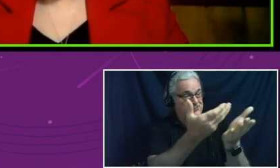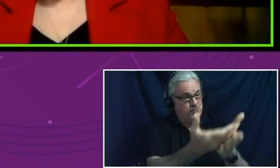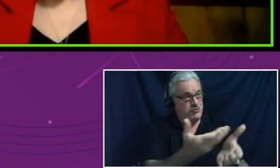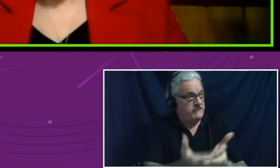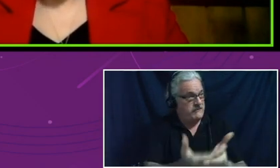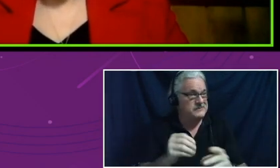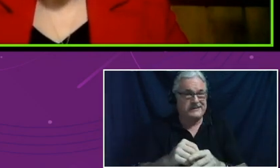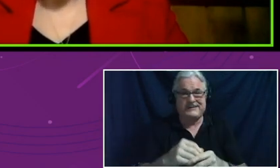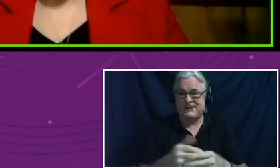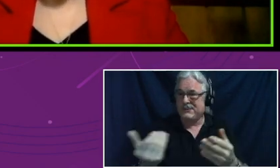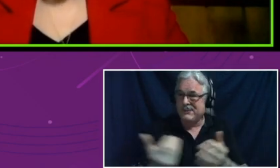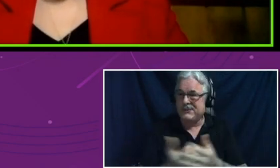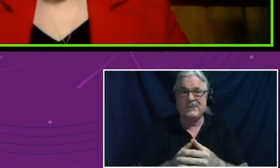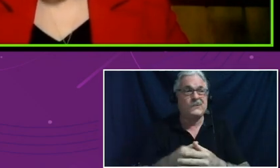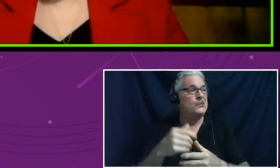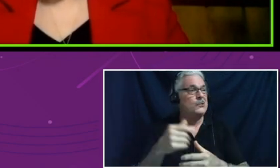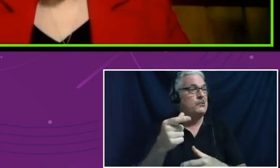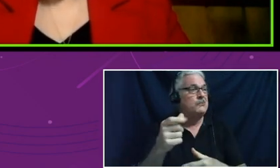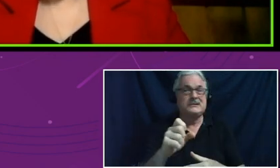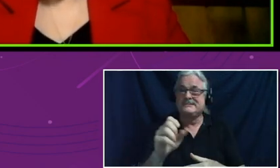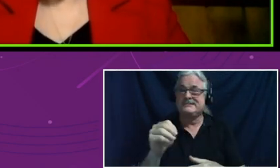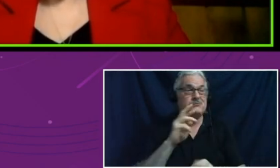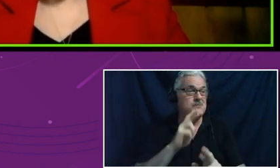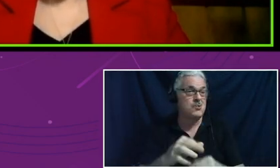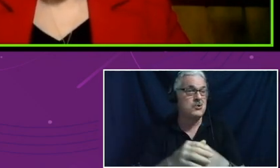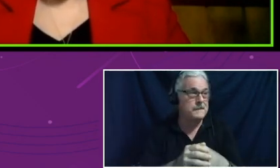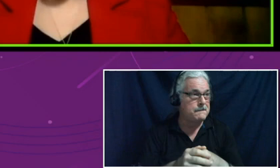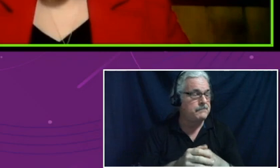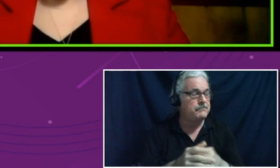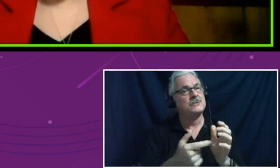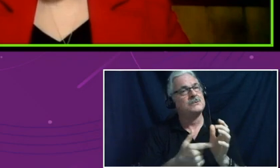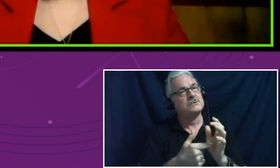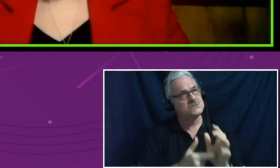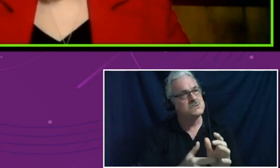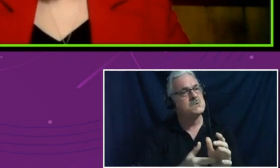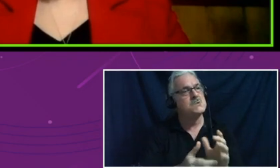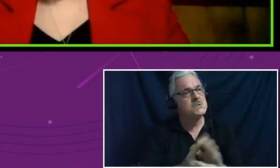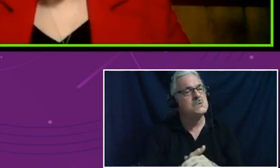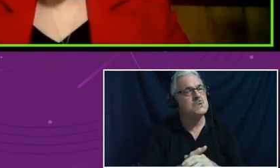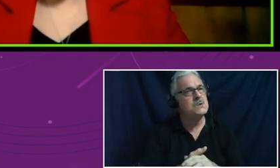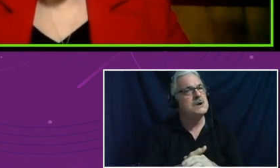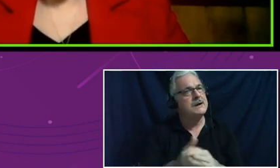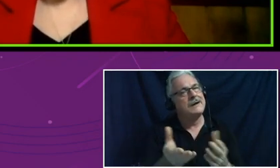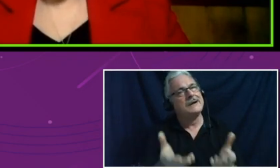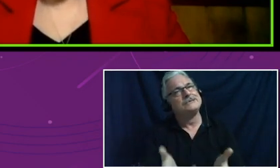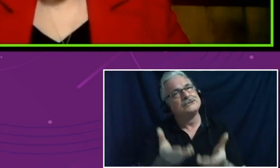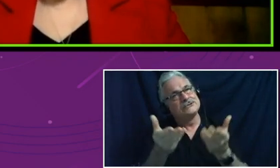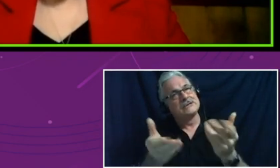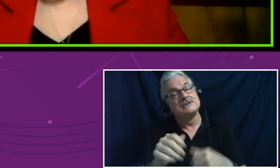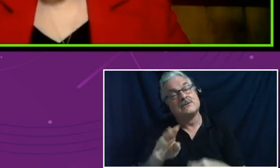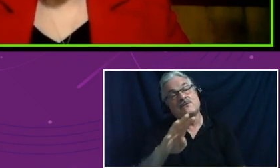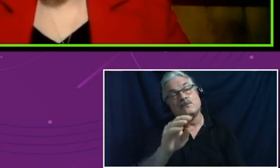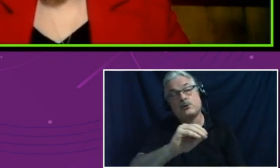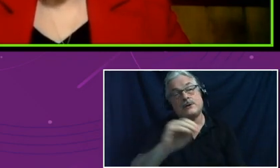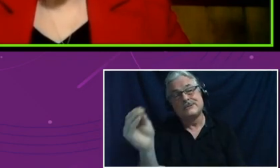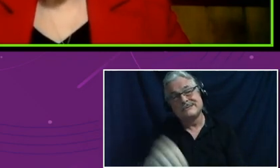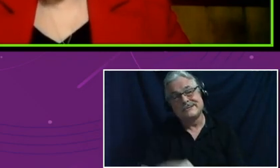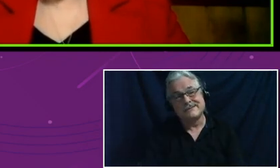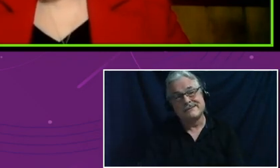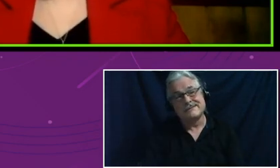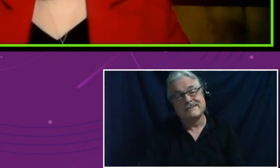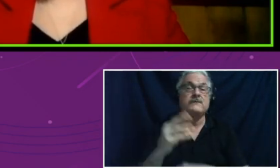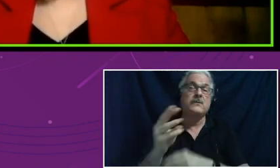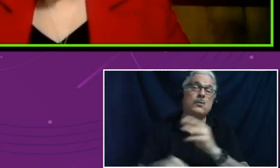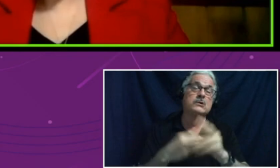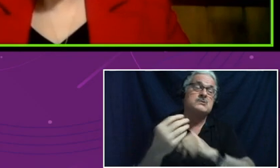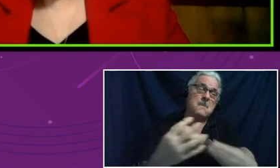la marginalisation éducative ou la déscolarisation. Les éléments de preuve disponibles dans le nouveau rapport mondial de suivi sur